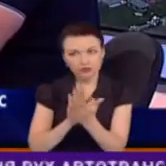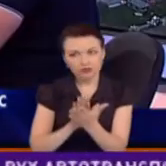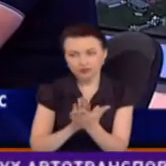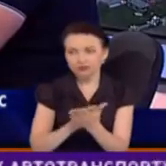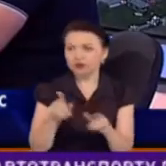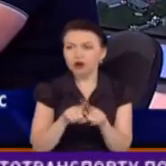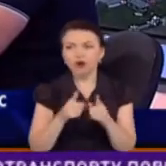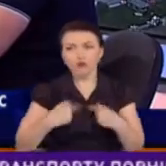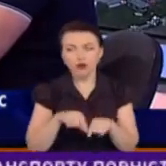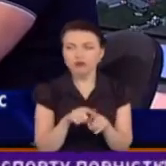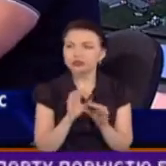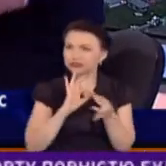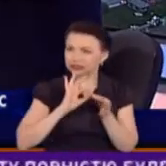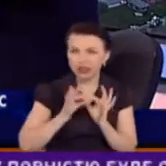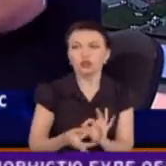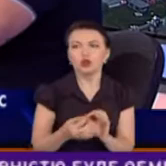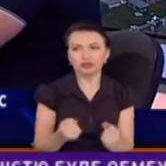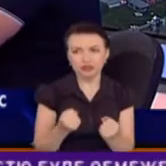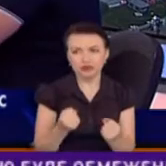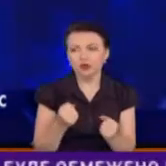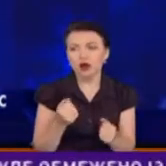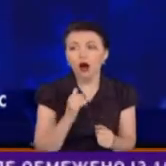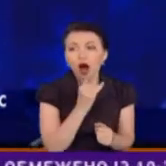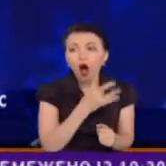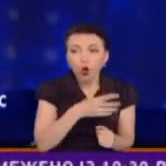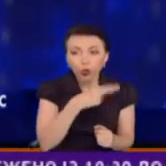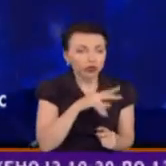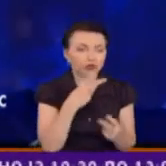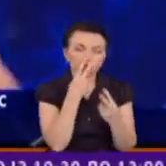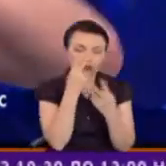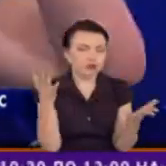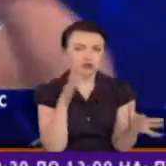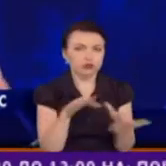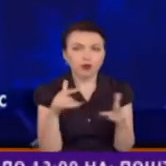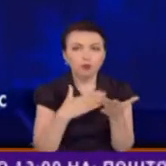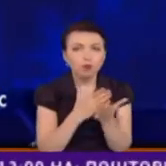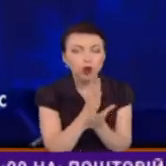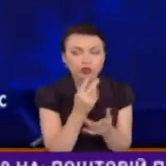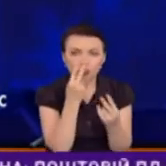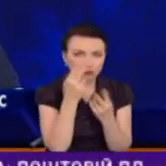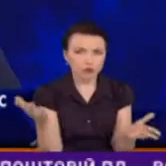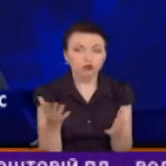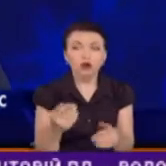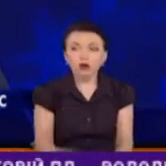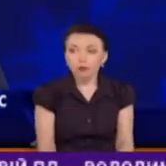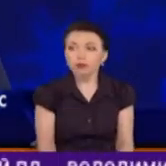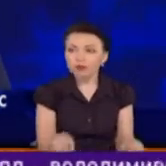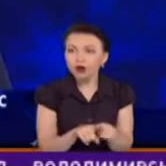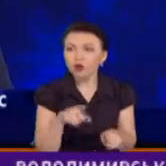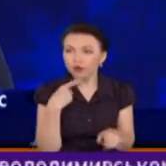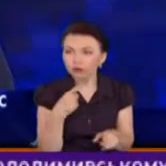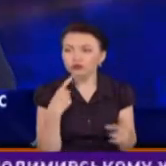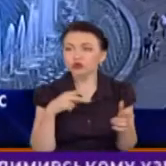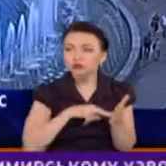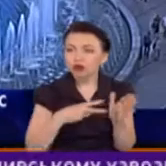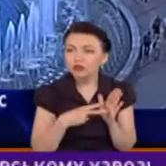компанію, складно, але втримую. Але уряду я не бачу, політики я не бачу, балансу, стратегії я не бачу. Ми ж про це і кажемо, що стратегії немає,